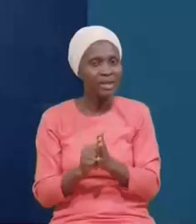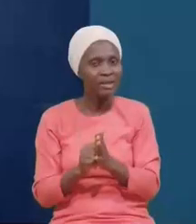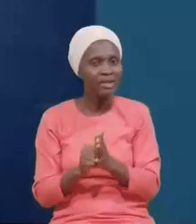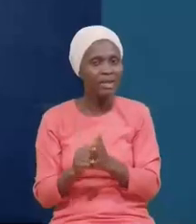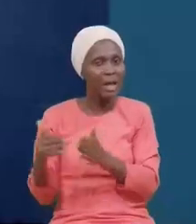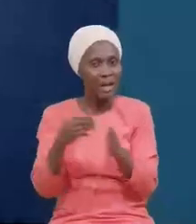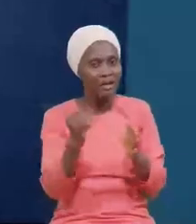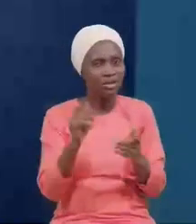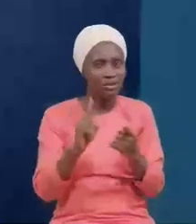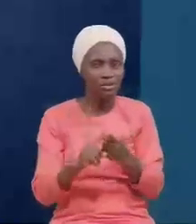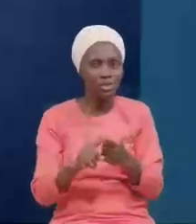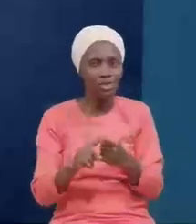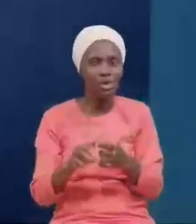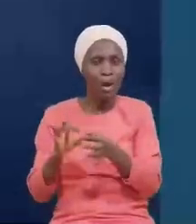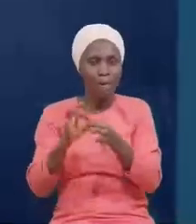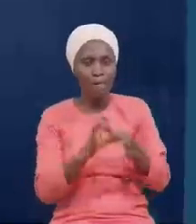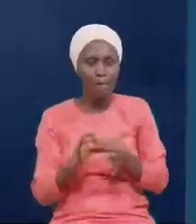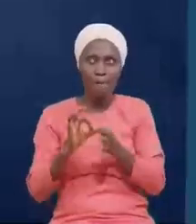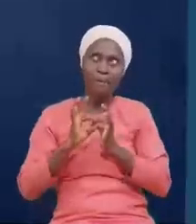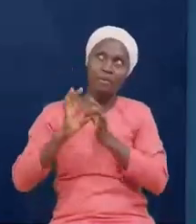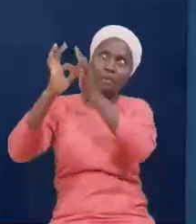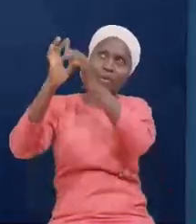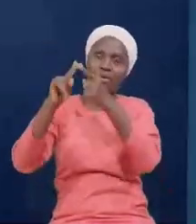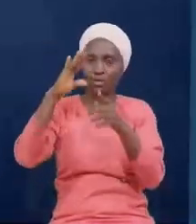Cela vous conduit à lui appartenir.